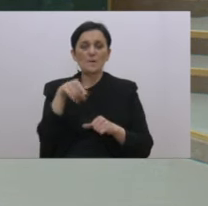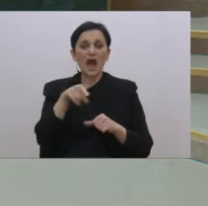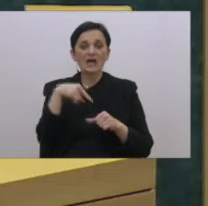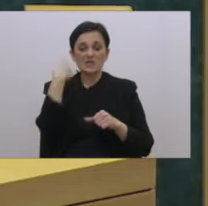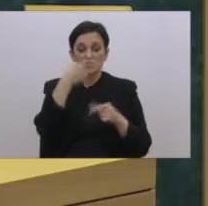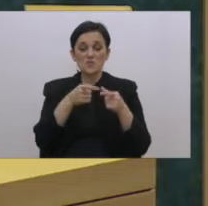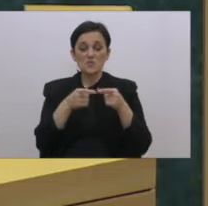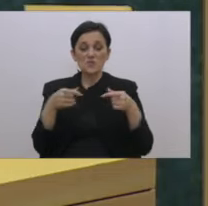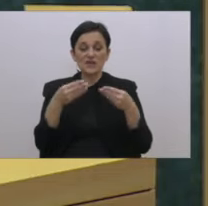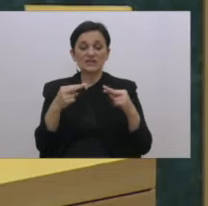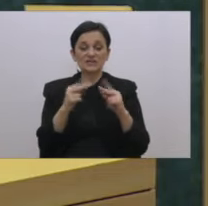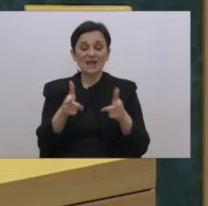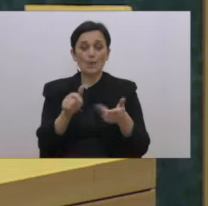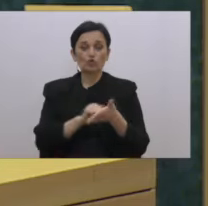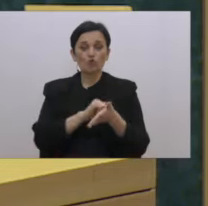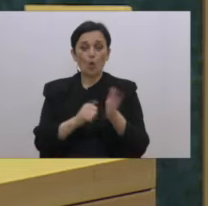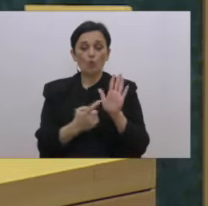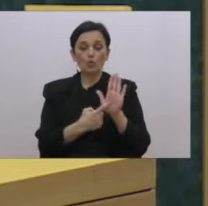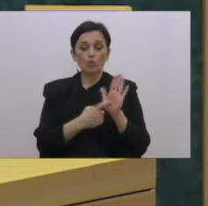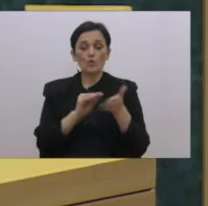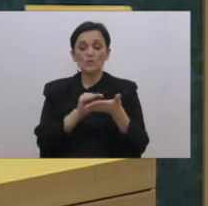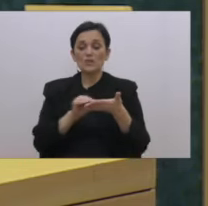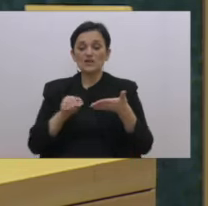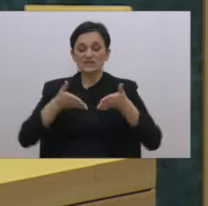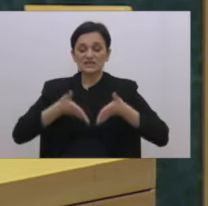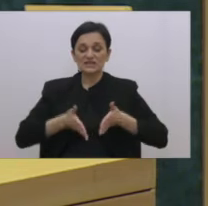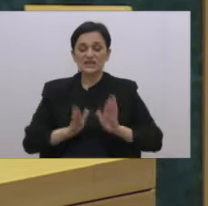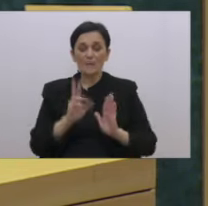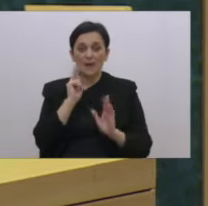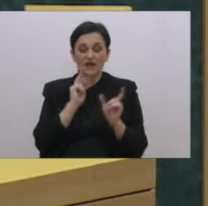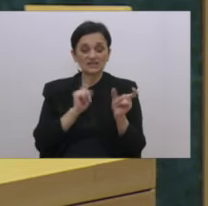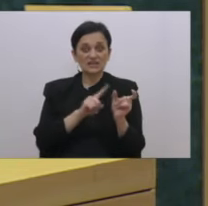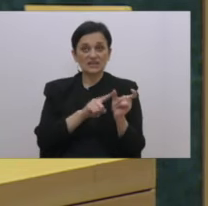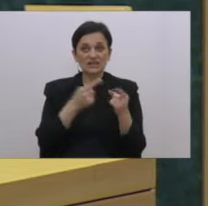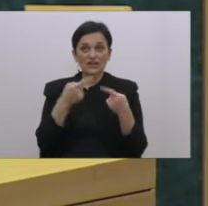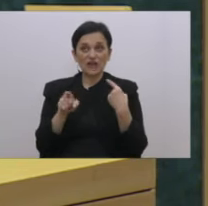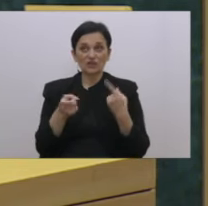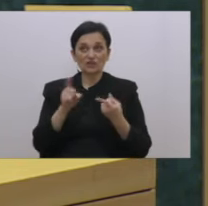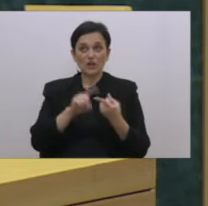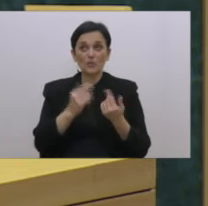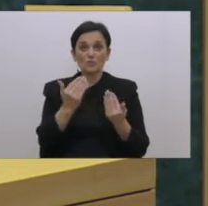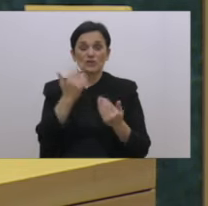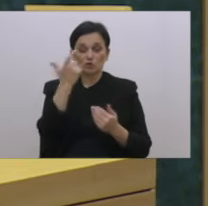პირადობით დამადასტურებელ დოკუმენტში მითითებული დაბადების თარიღის განსხვავებას